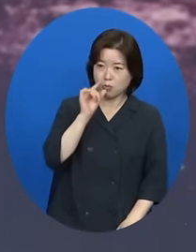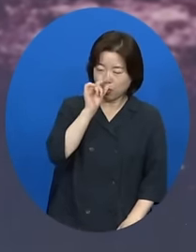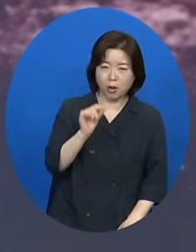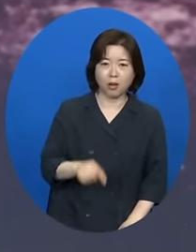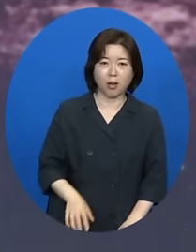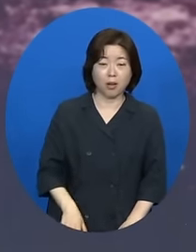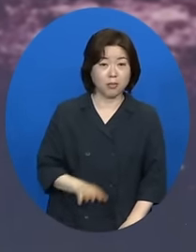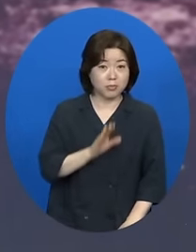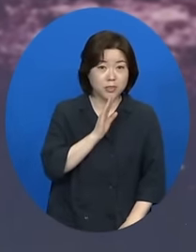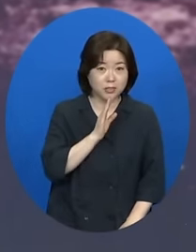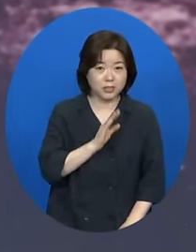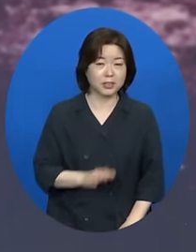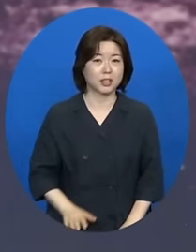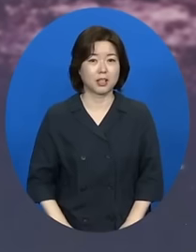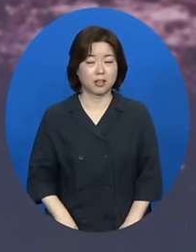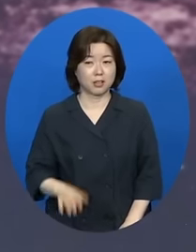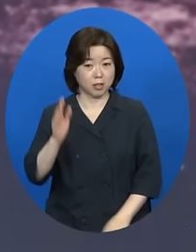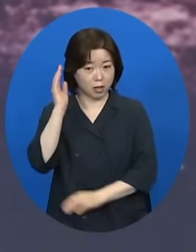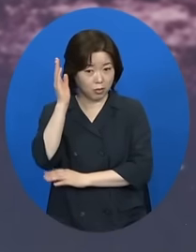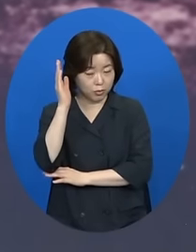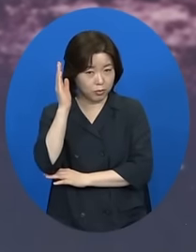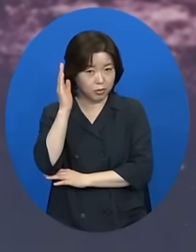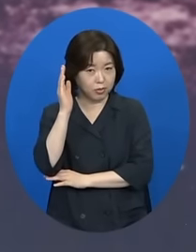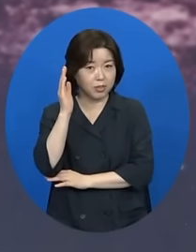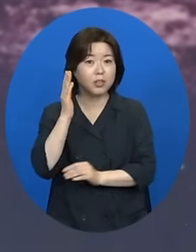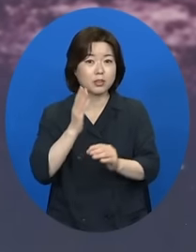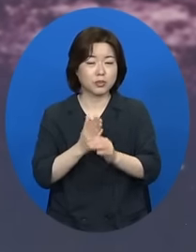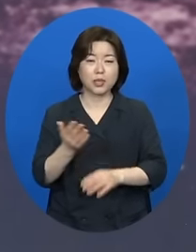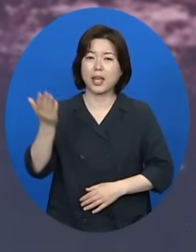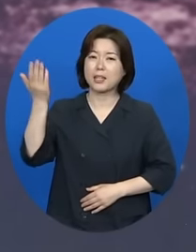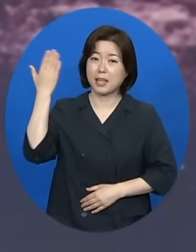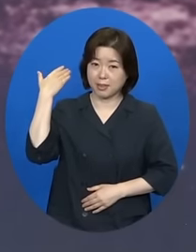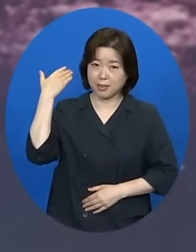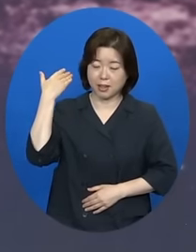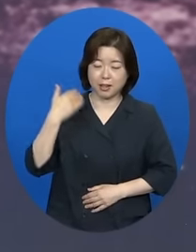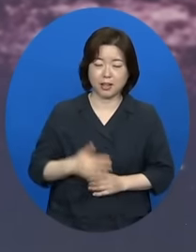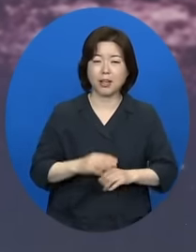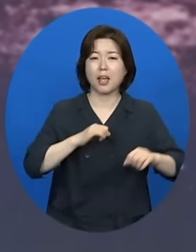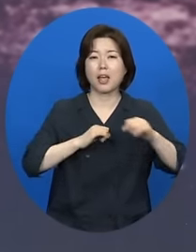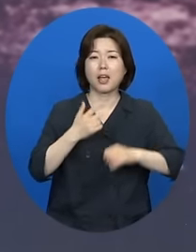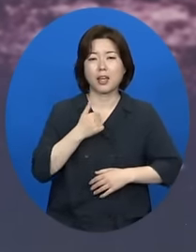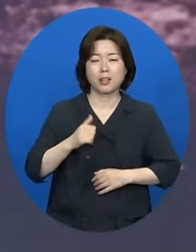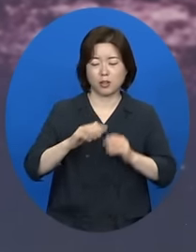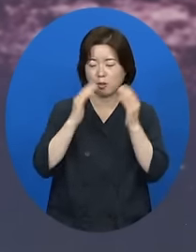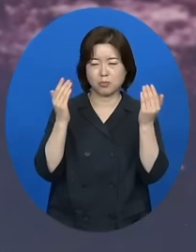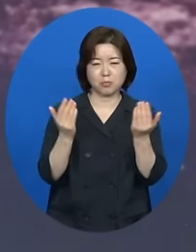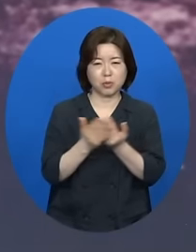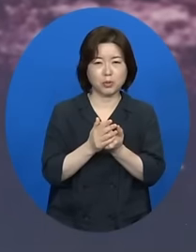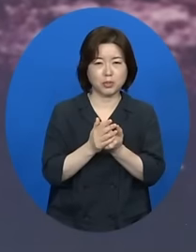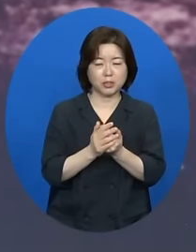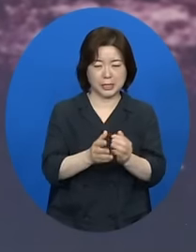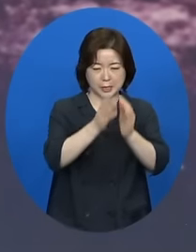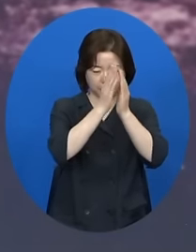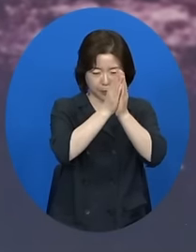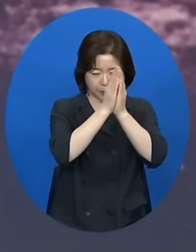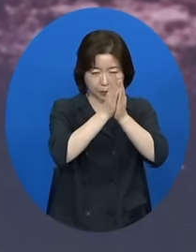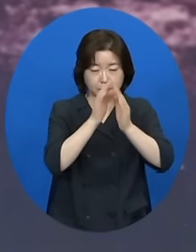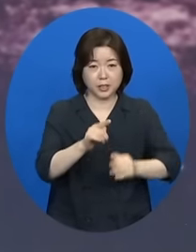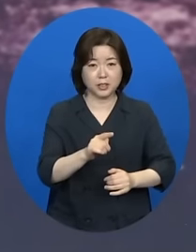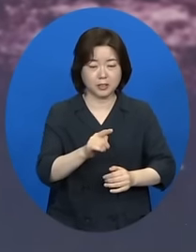사실? 근데 그분이 얘기를 하시다가 지난날에 행하였던 모든 신사 참배를 강요했던